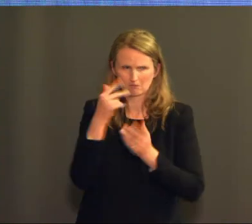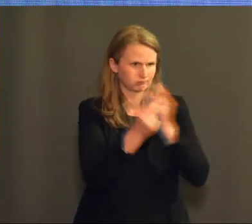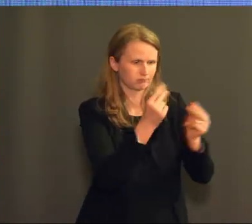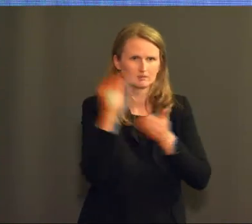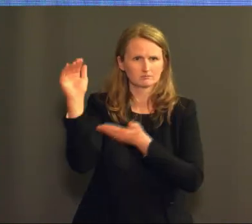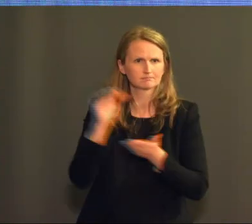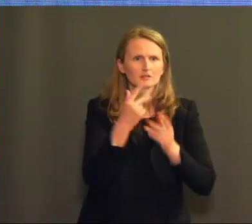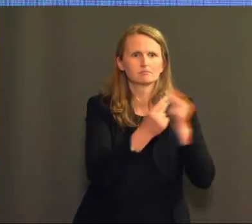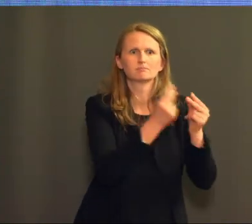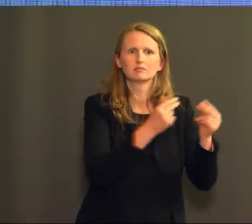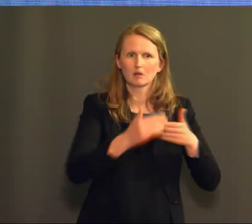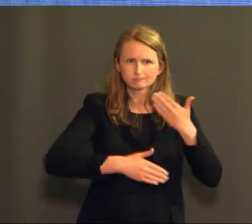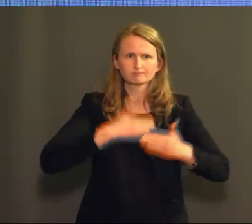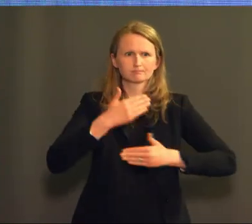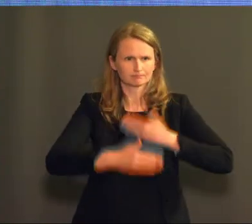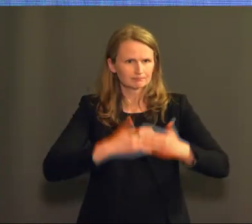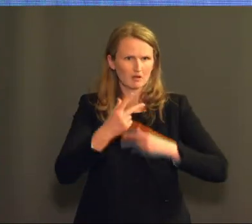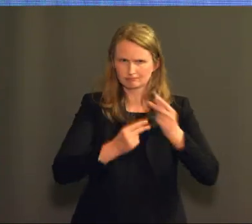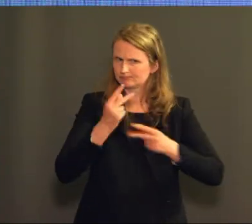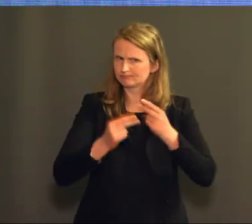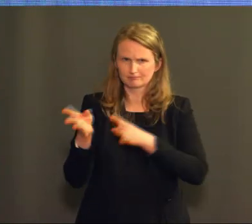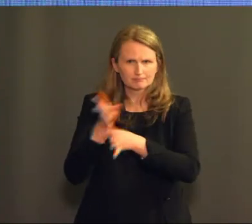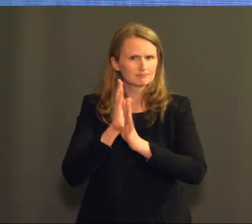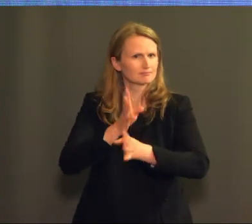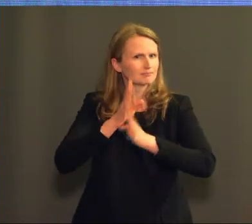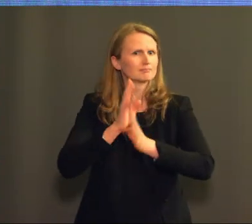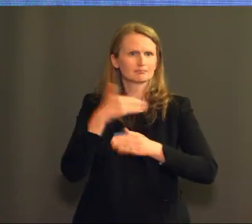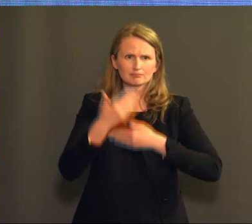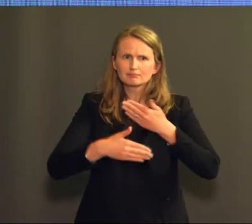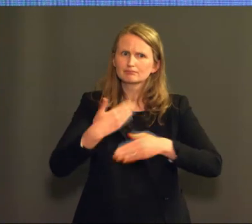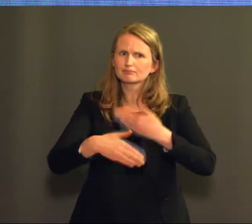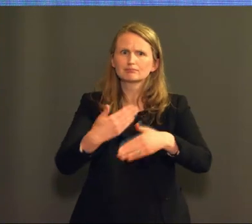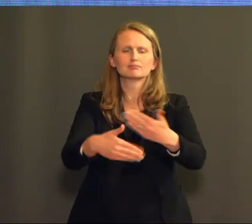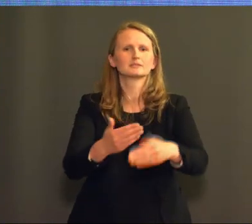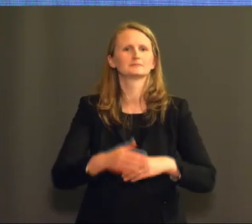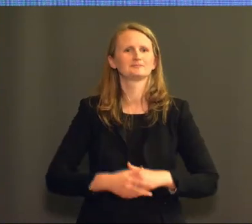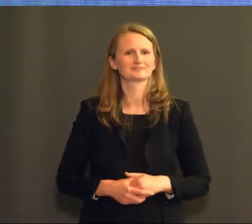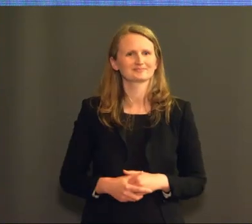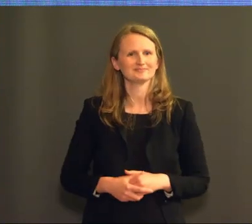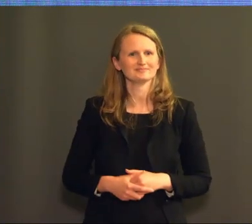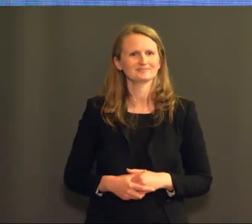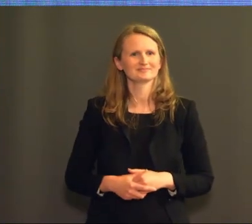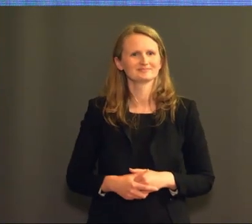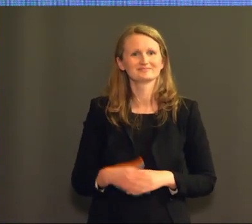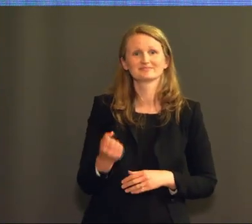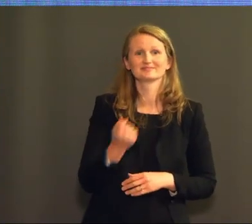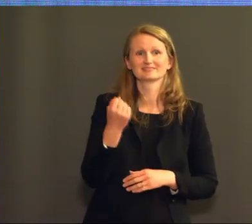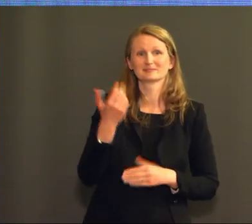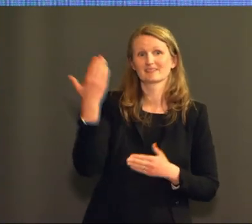semaine dernière, plusieurs groupes prioritaires ont été ajoutés. Les femmes enceintes, les